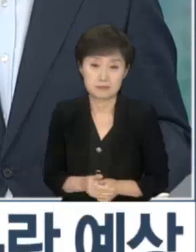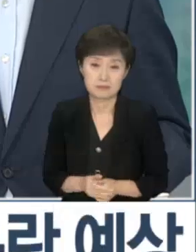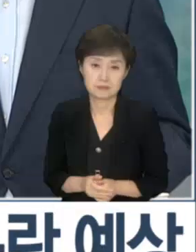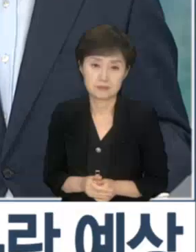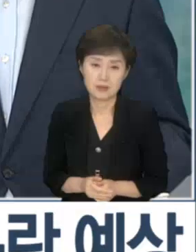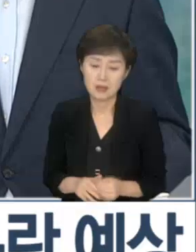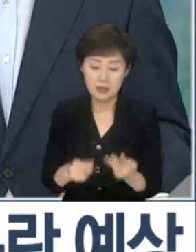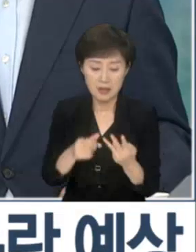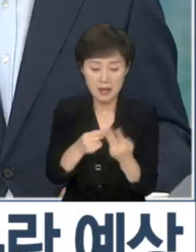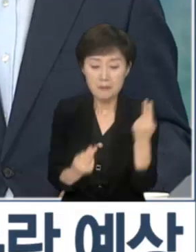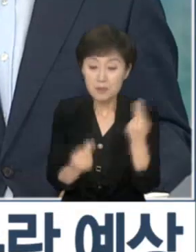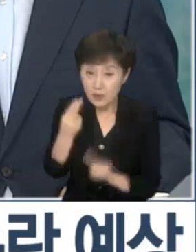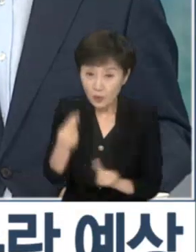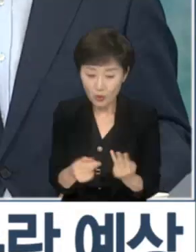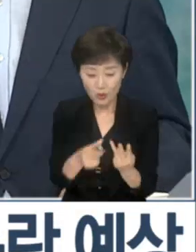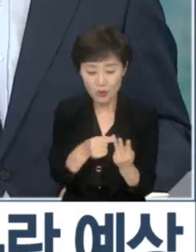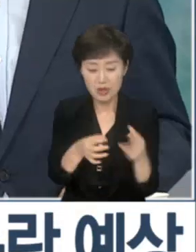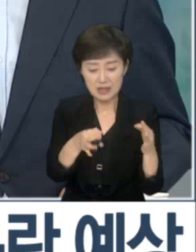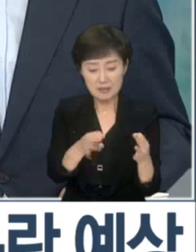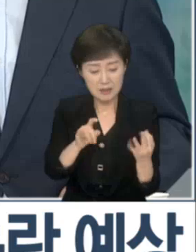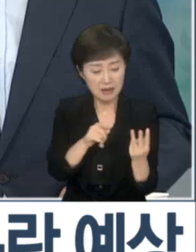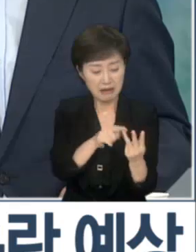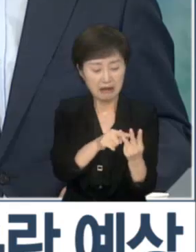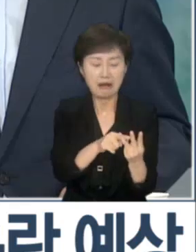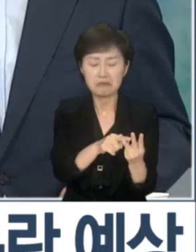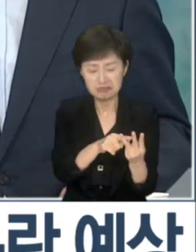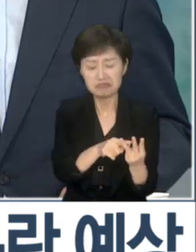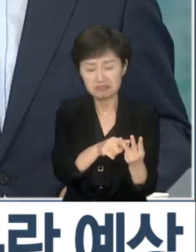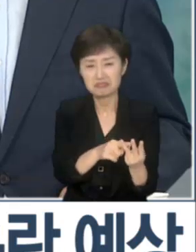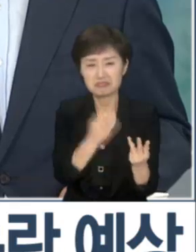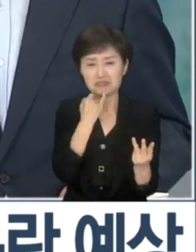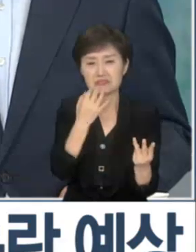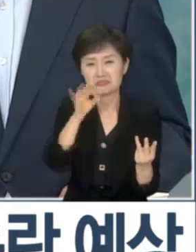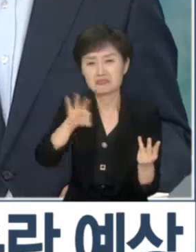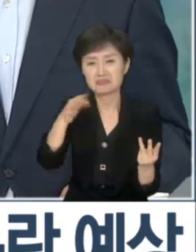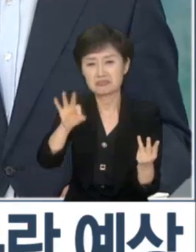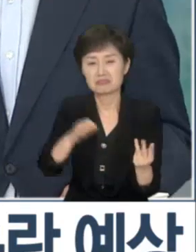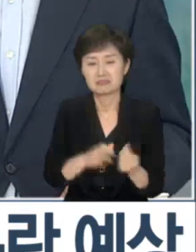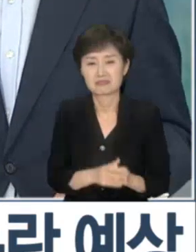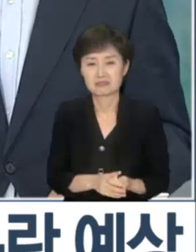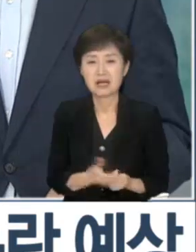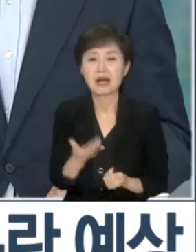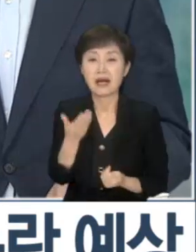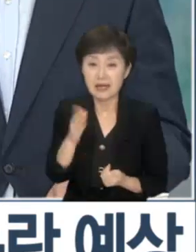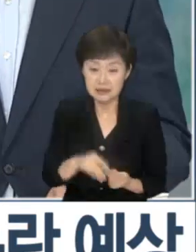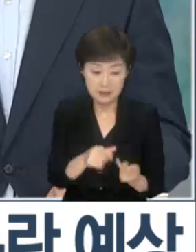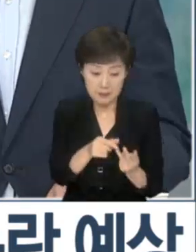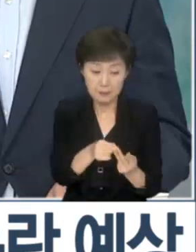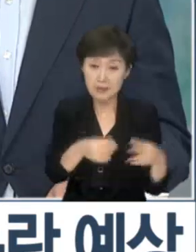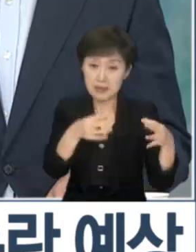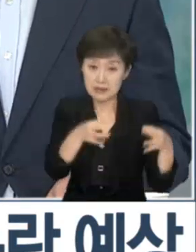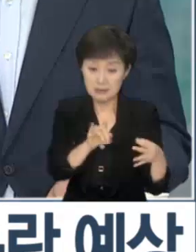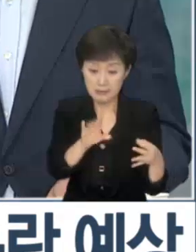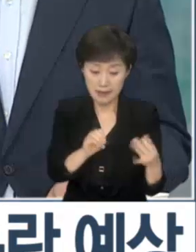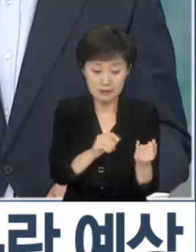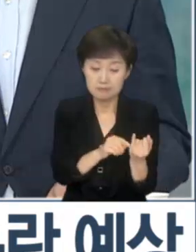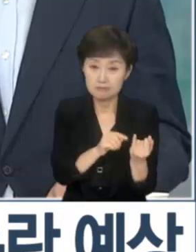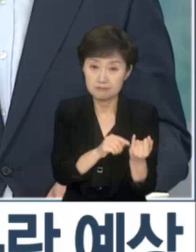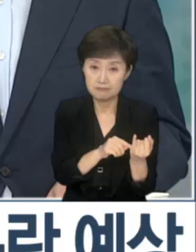기맹 여가부장관 같은 경우는 굉장히 약한 편이죠 상대적으로 약한 편인데 여전히 이분도